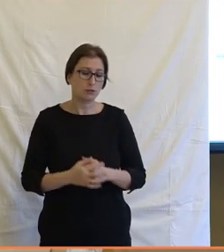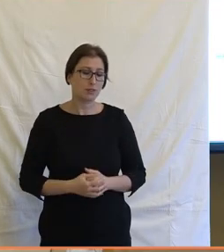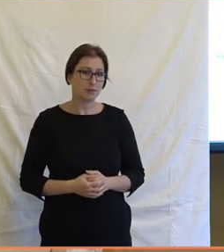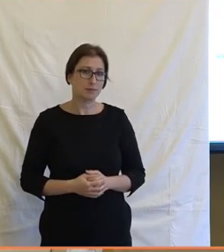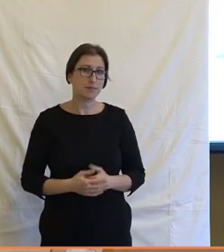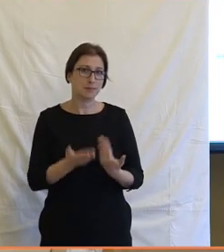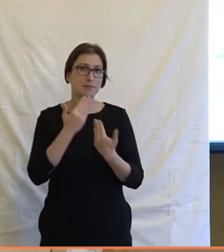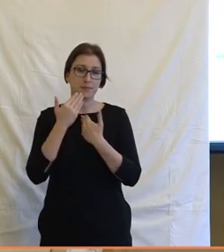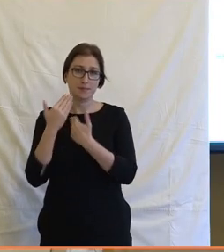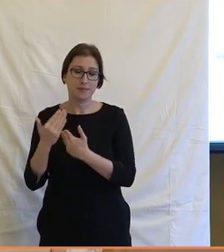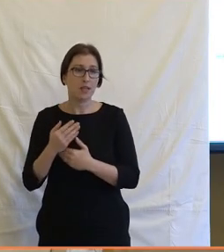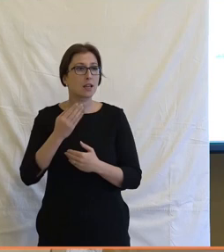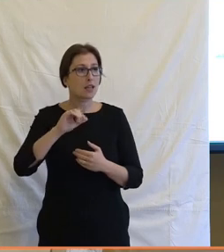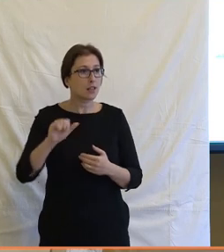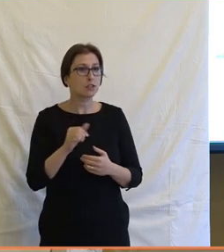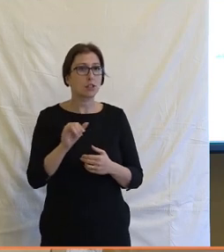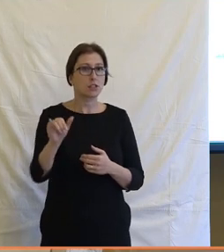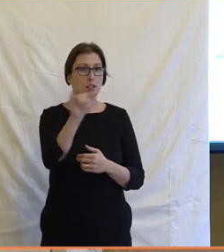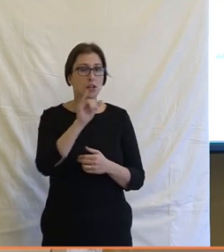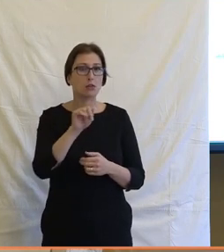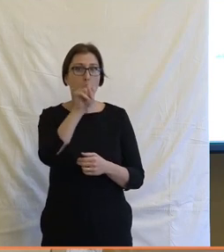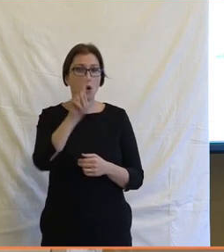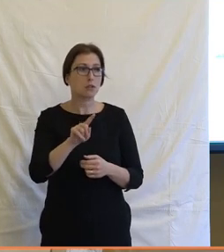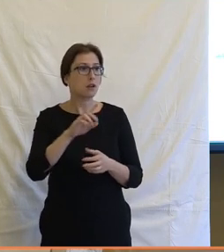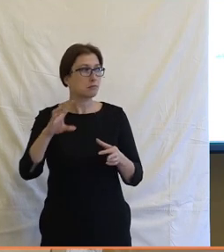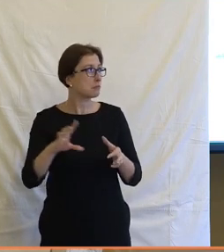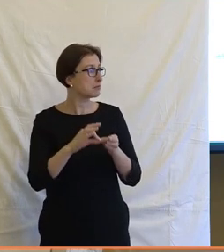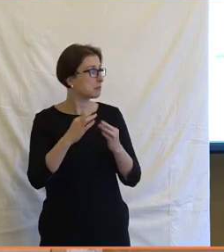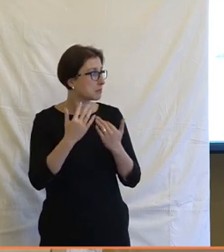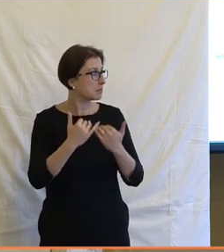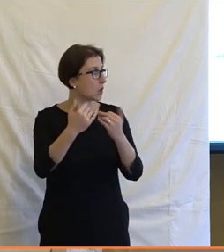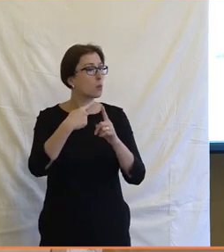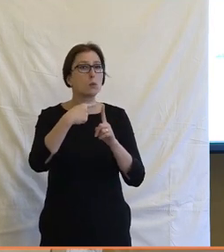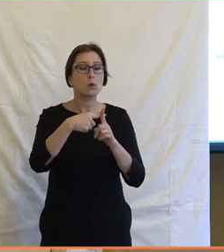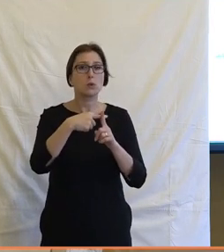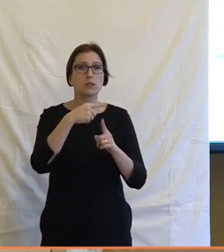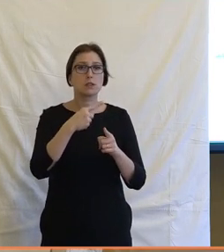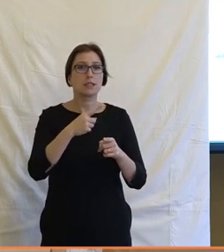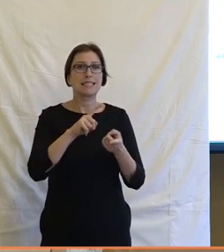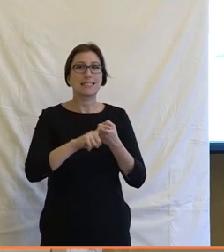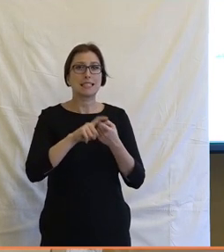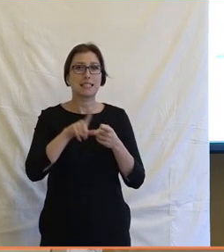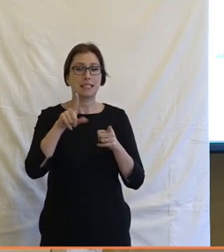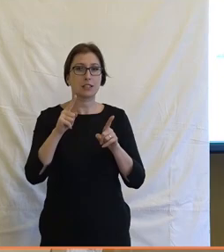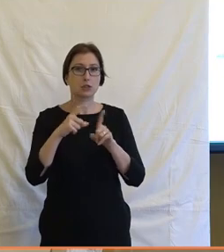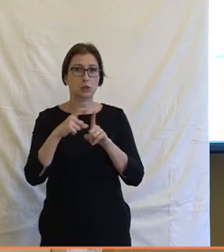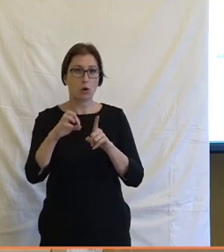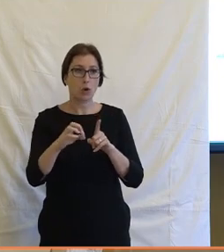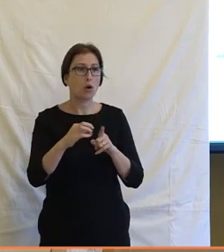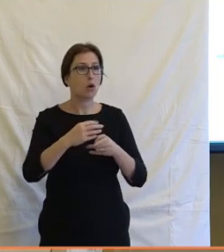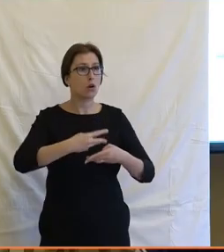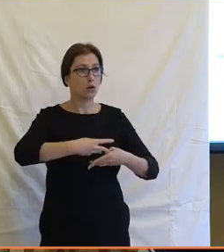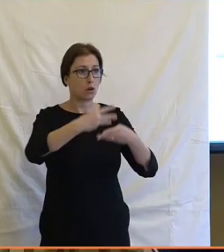Mhm. Máte ještě někdo otázku z publika? Koukám na slajdo, tam už